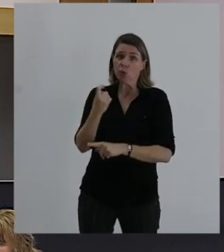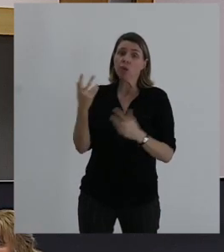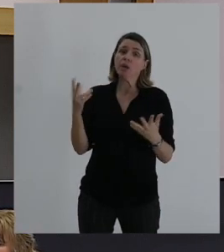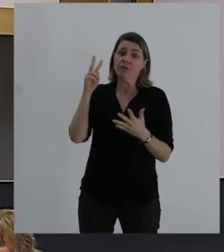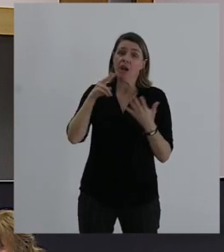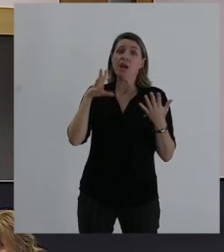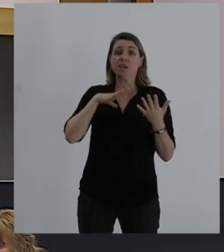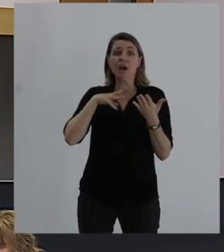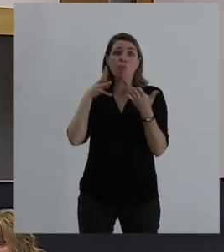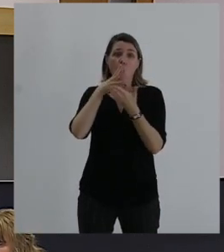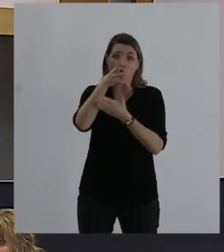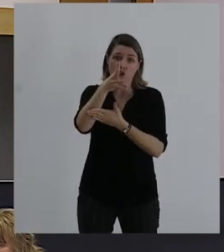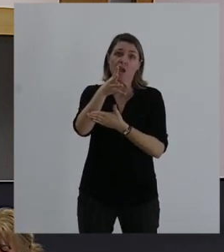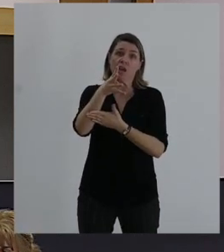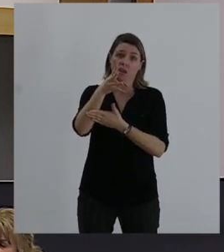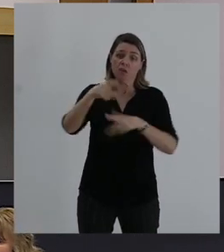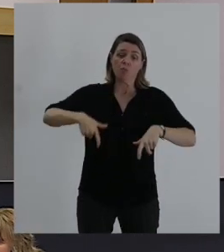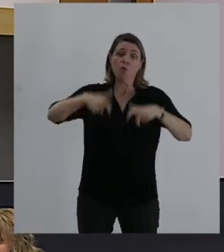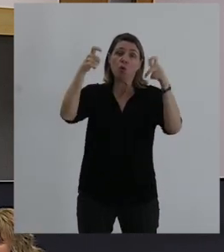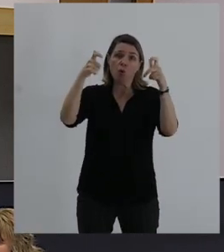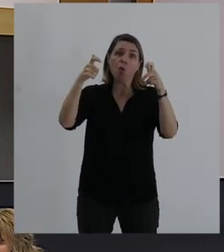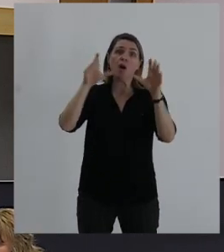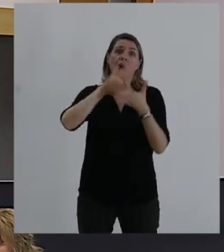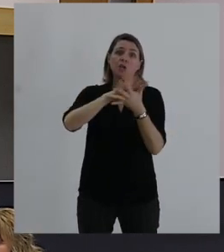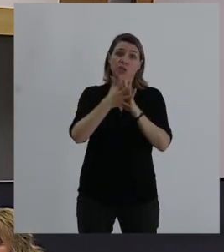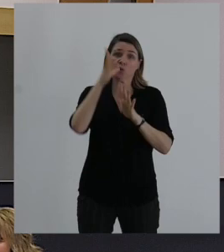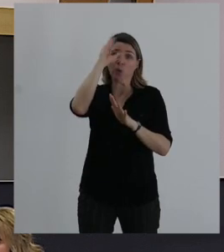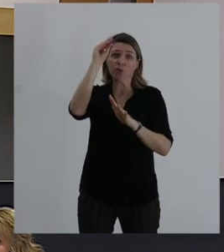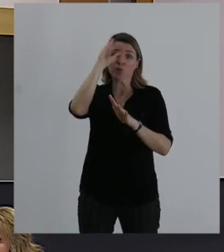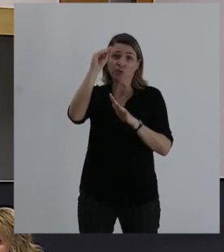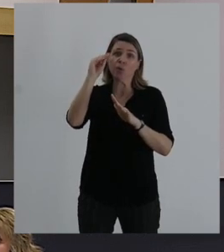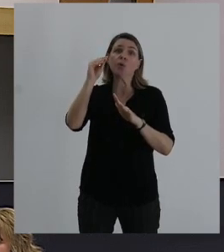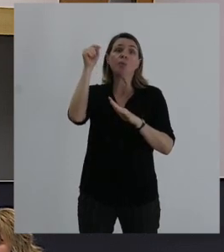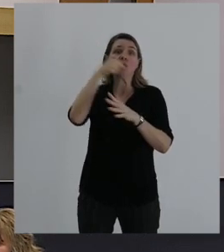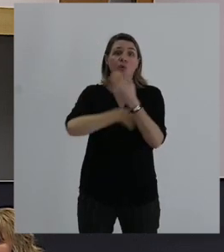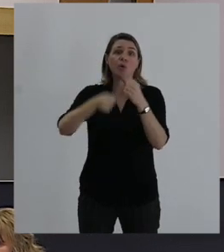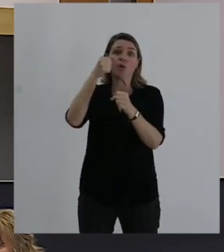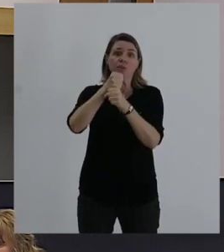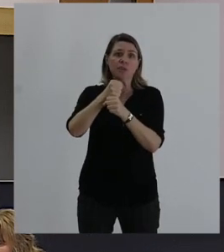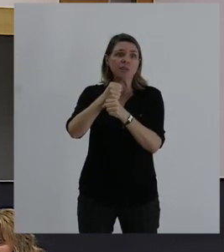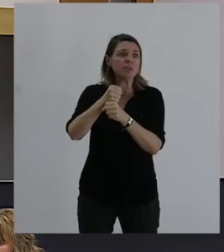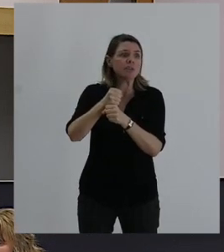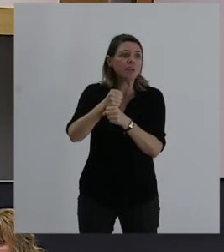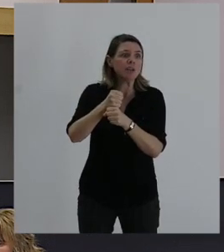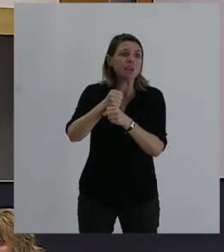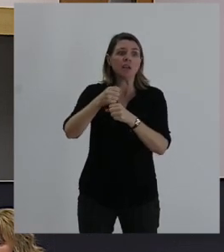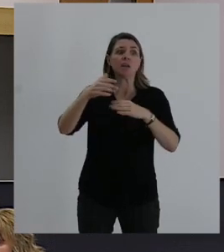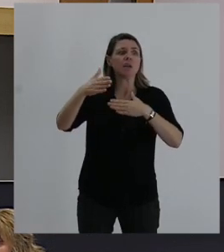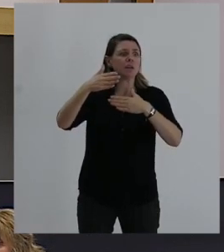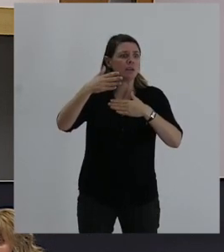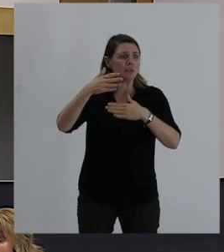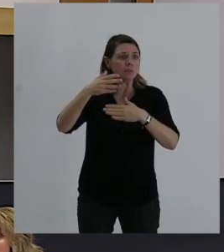projet de sécuriser vraiment les locaux des associations étudiantes, notamment en installant des serrures magnétiques. Et également, il